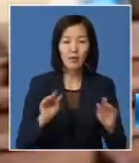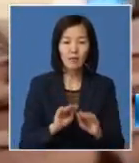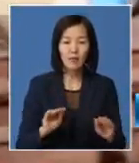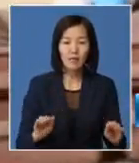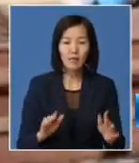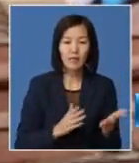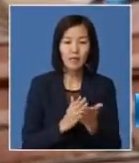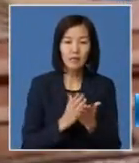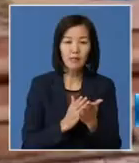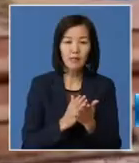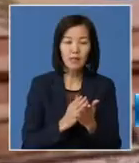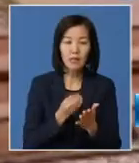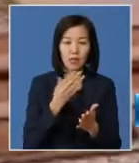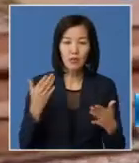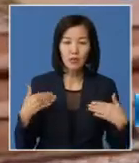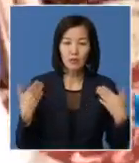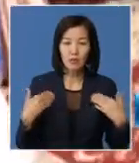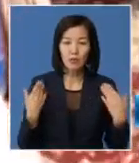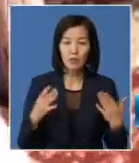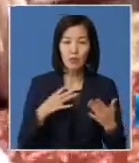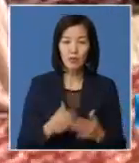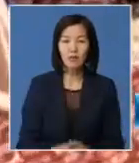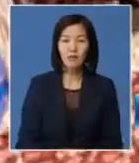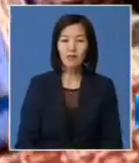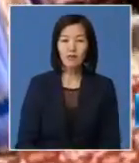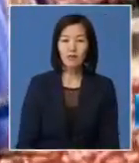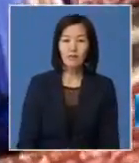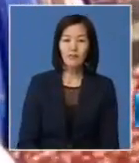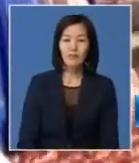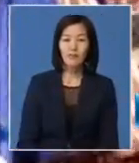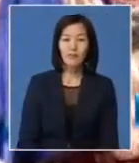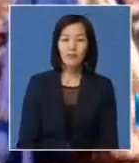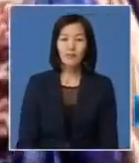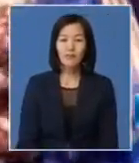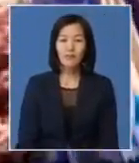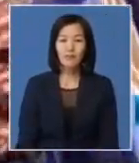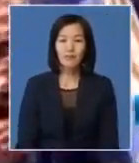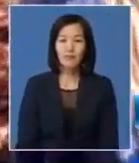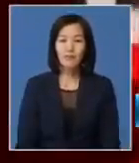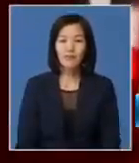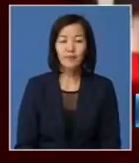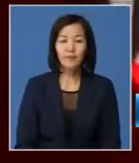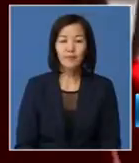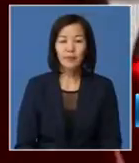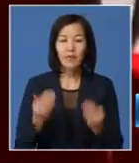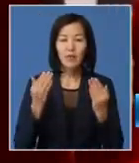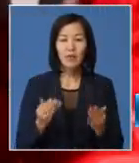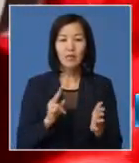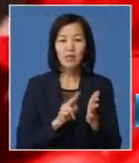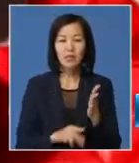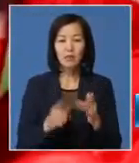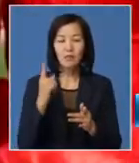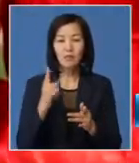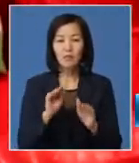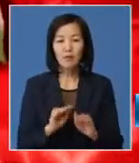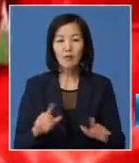мен қызметкерлеріне ізгі тілектерін арнады. Қазір ауданда 71 балабақша